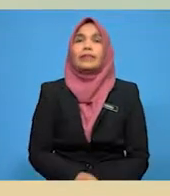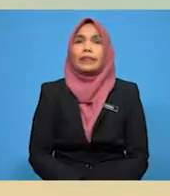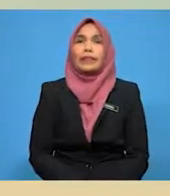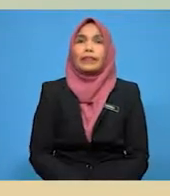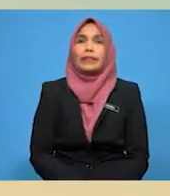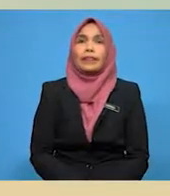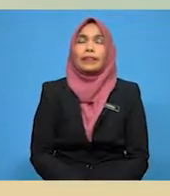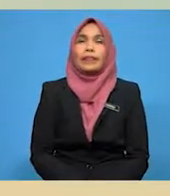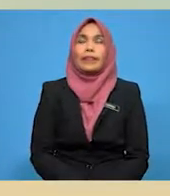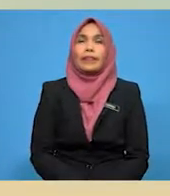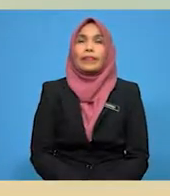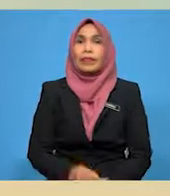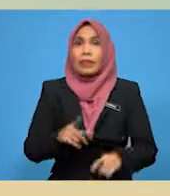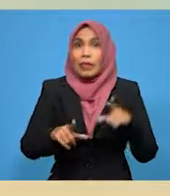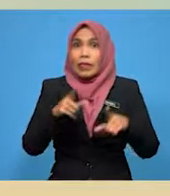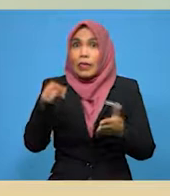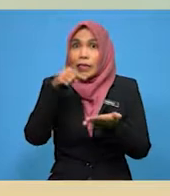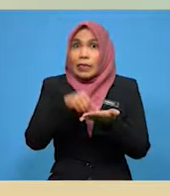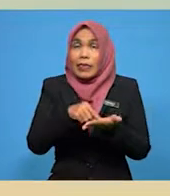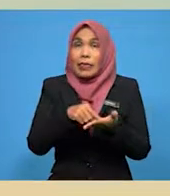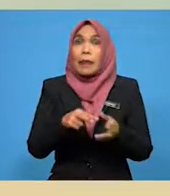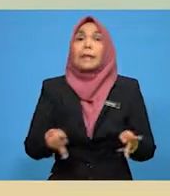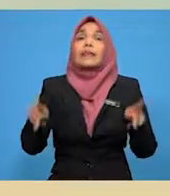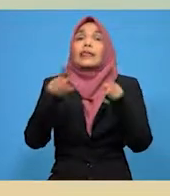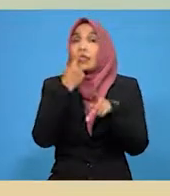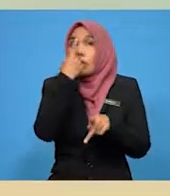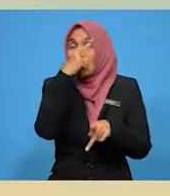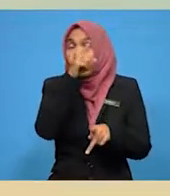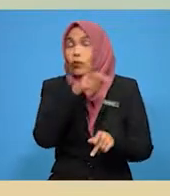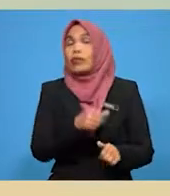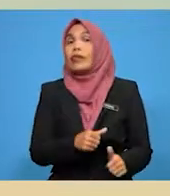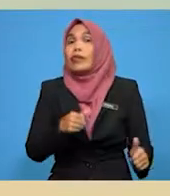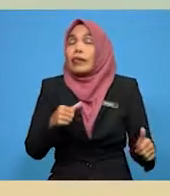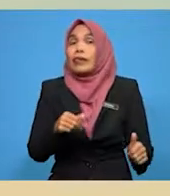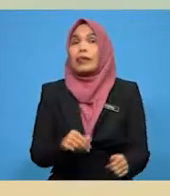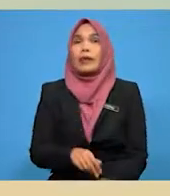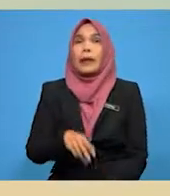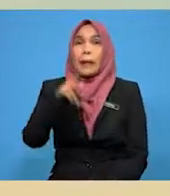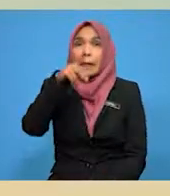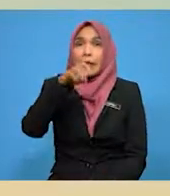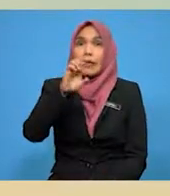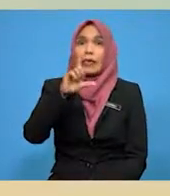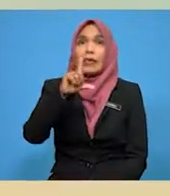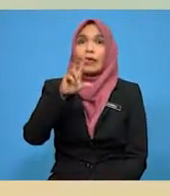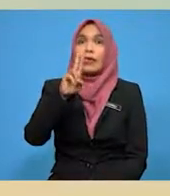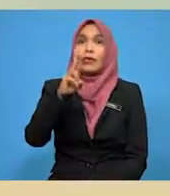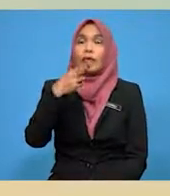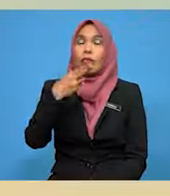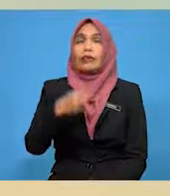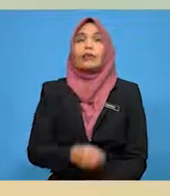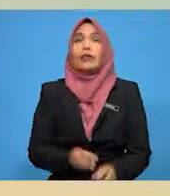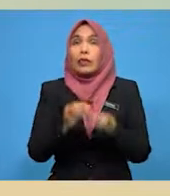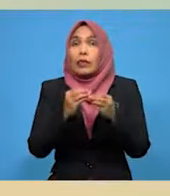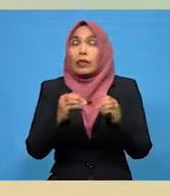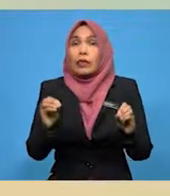hingga 12 jam. Langkah ini sangat penting untuk mengelakkan perpeluhan telur akibat perubahan